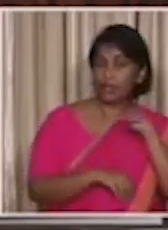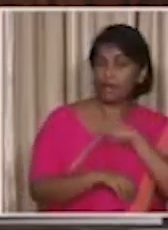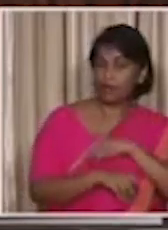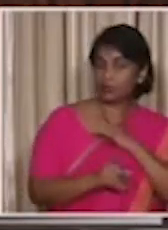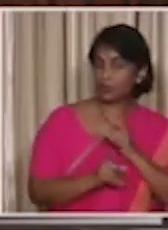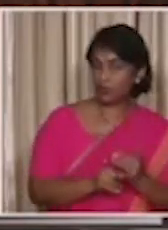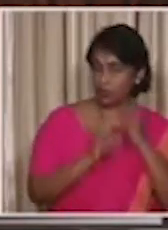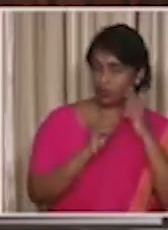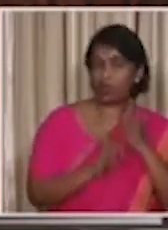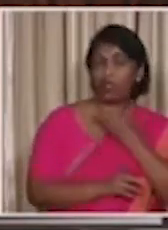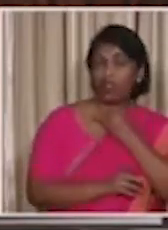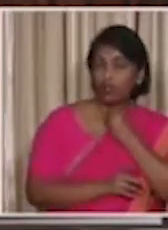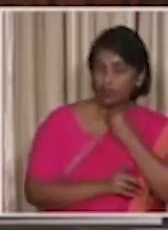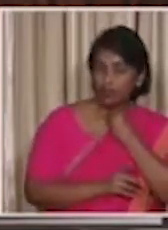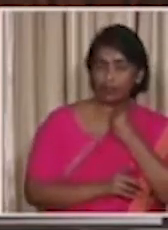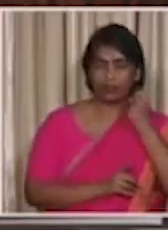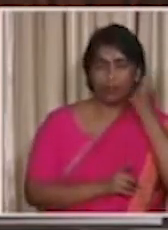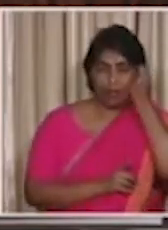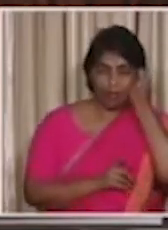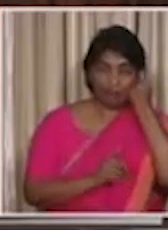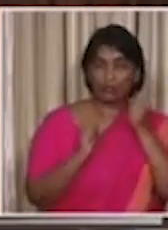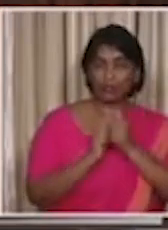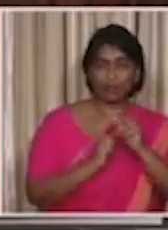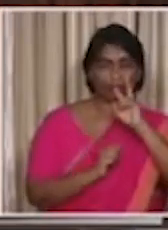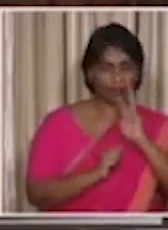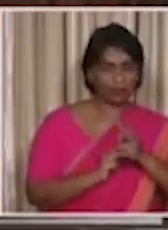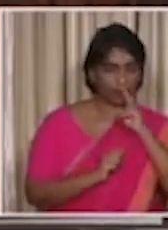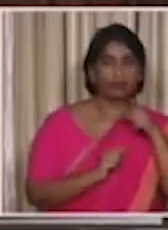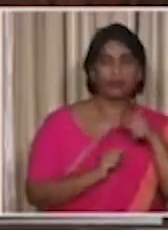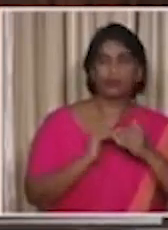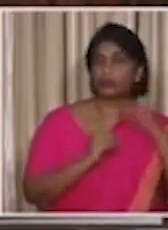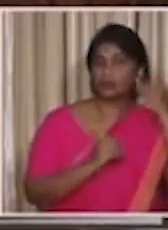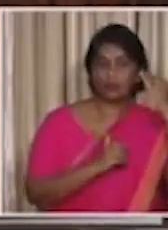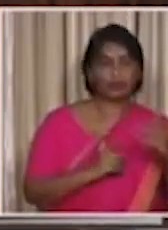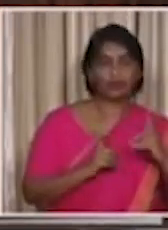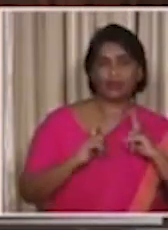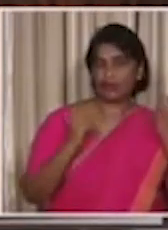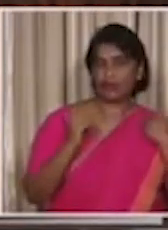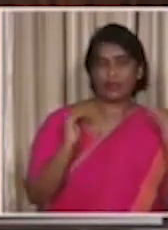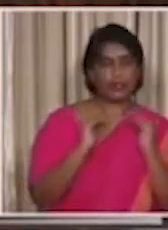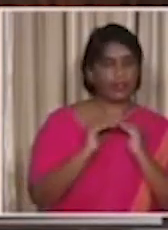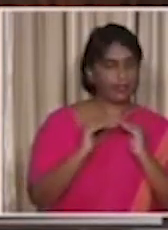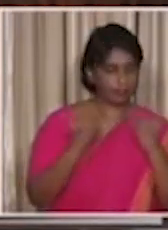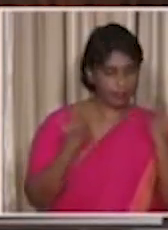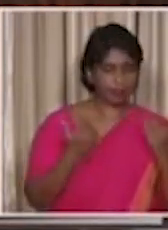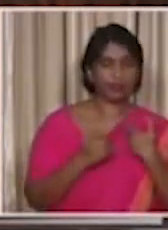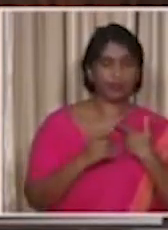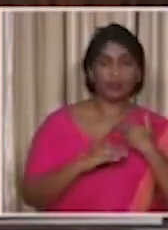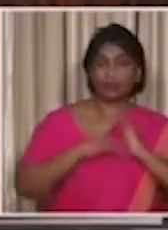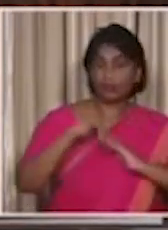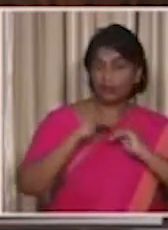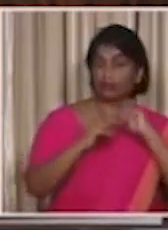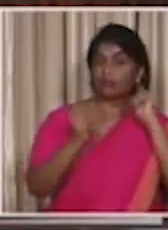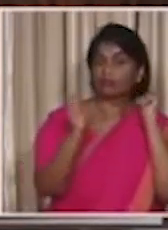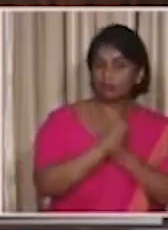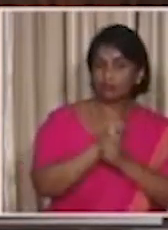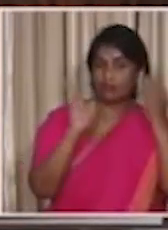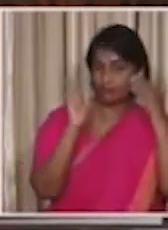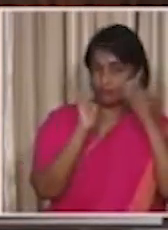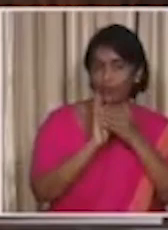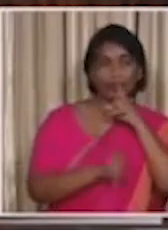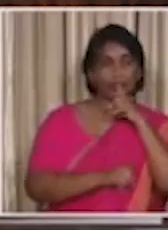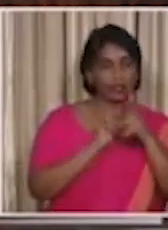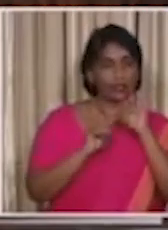වාසිතකා බොරුවෙන් මිත්‍යාවෙන් සිදු කළ රැවටීම් අනාගතයට ගැලපෙන්නේ නැහැ. සිස්ටම් චේන්ජ් ගැන කතා කරන